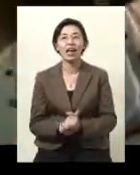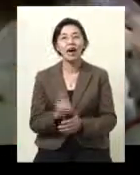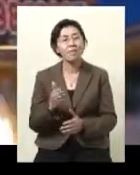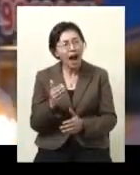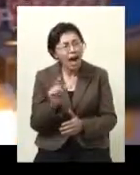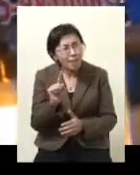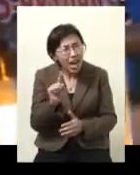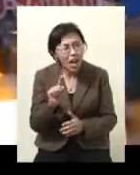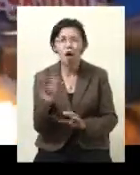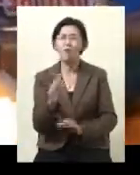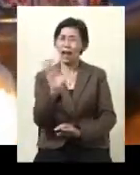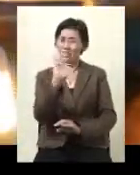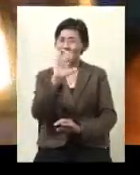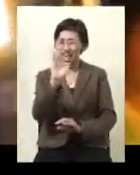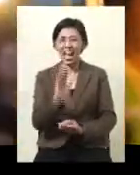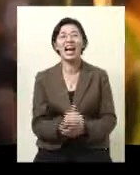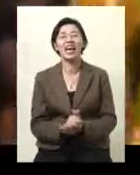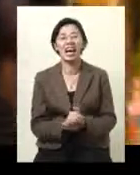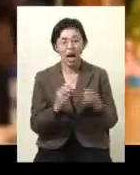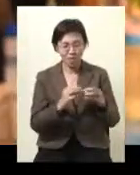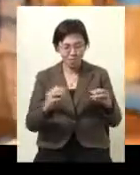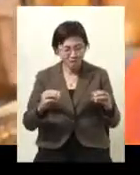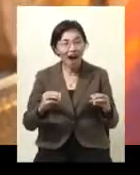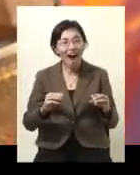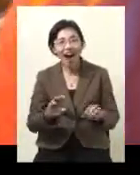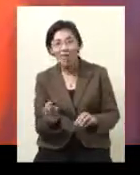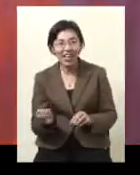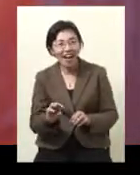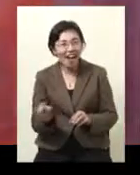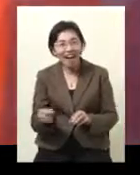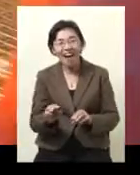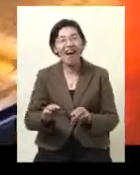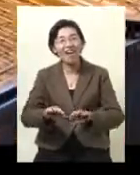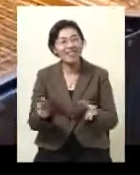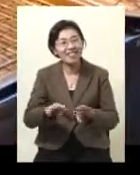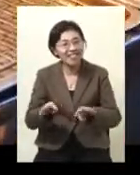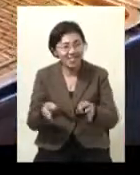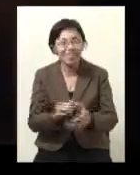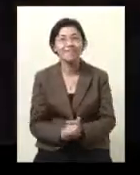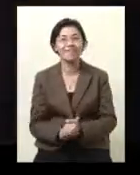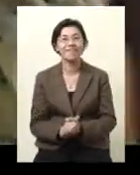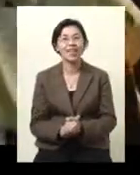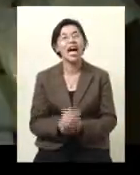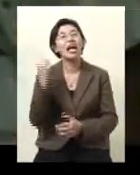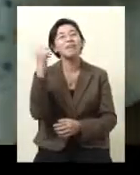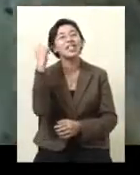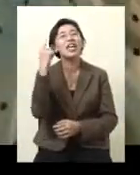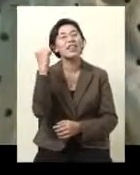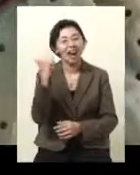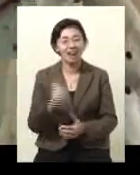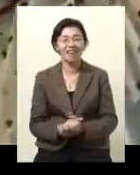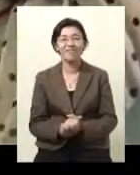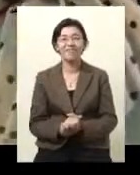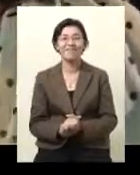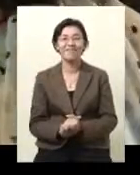คะก็คือเป็นการเอาทอดมันชิ้นกลมๆมาย่างค่ะ แล้วอยากจะบอกอะไรเพื่อนๆบ้าง ก็แวะม